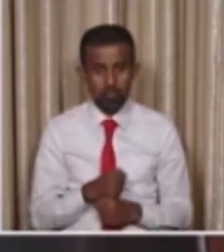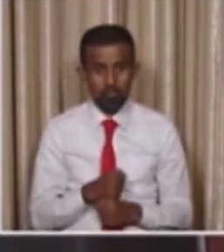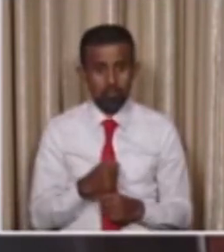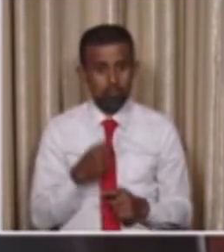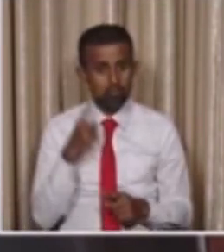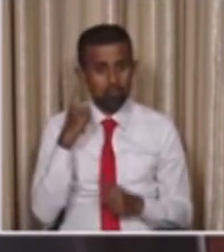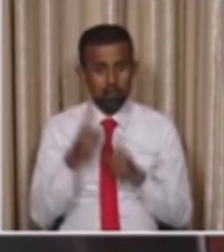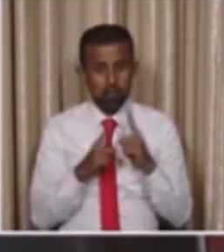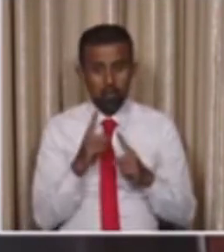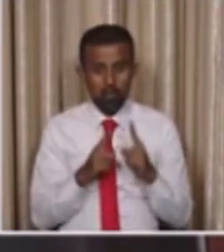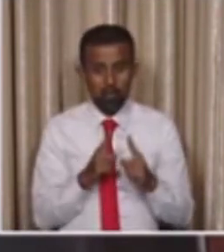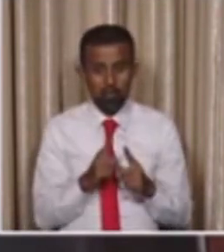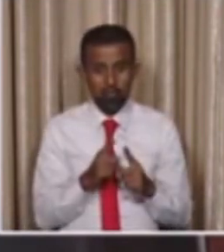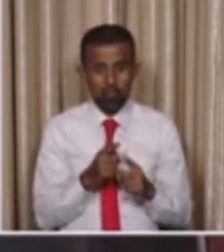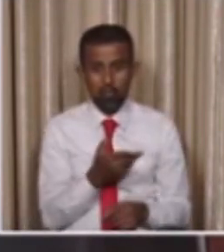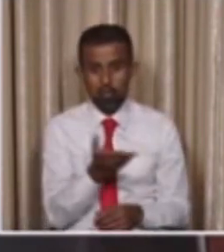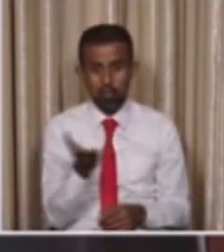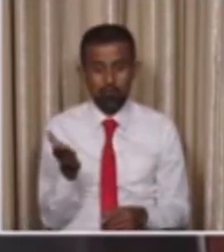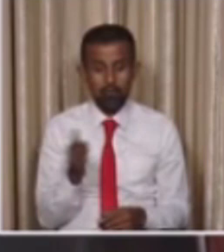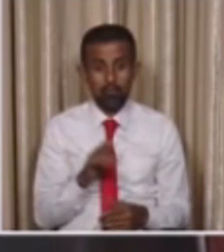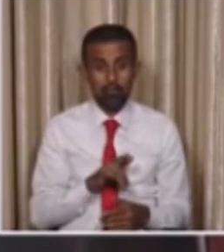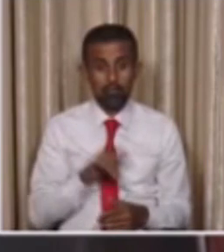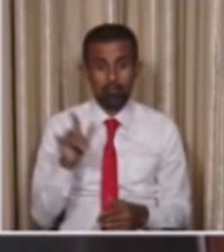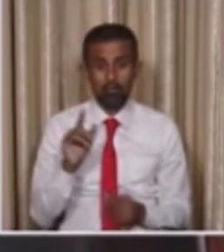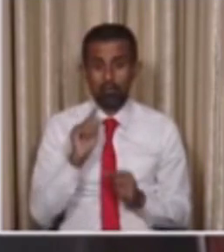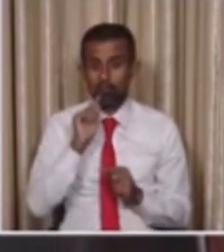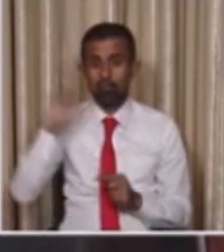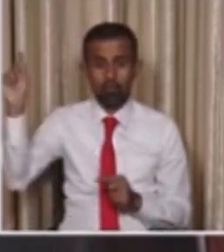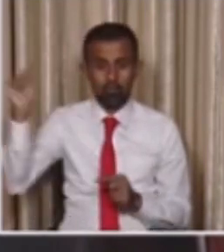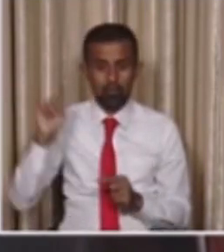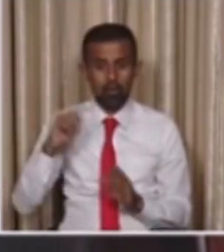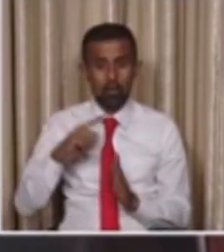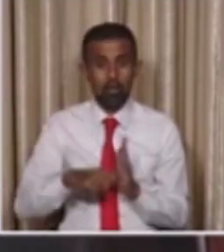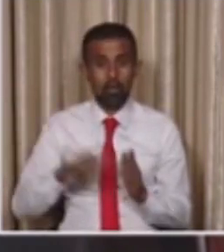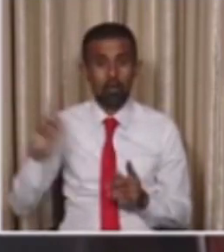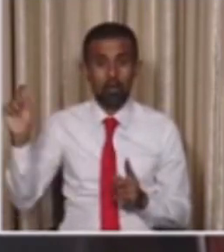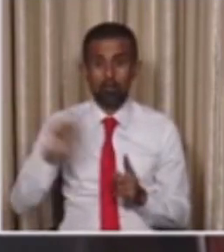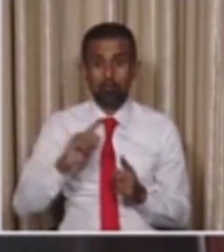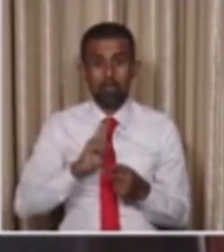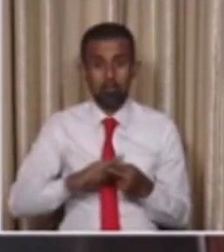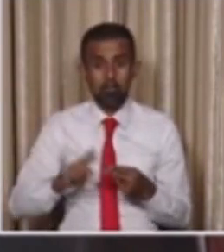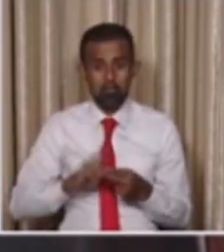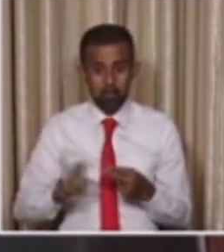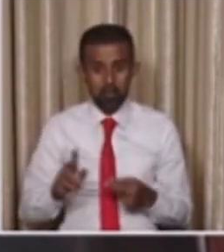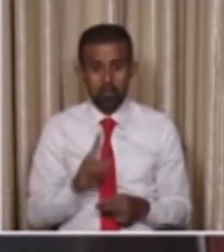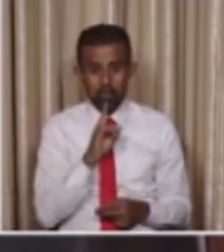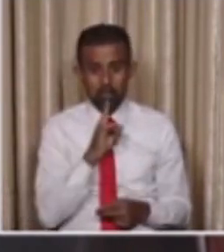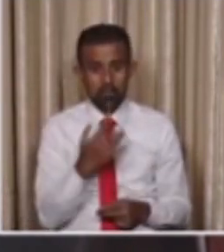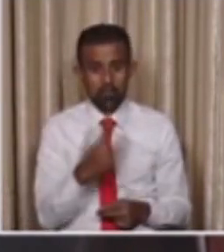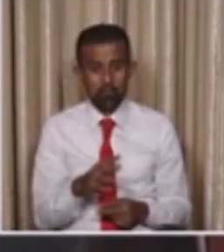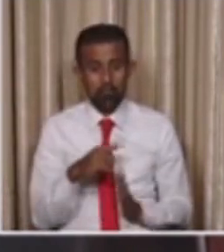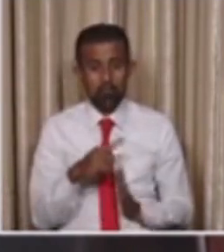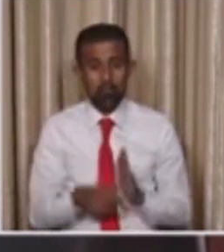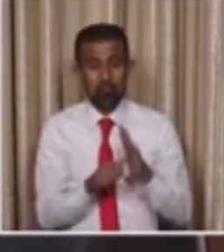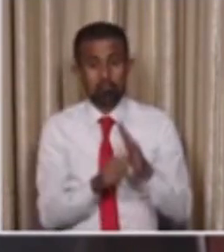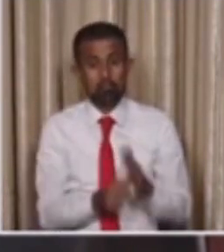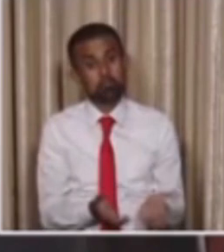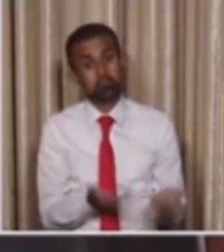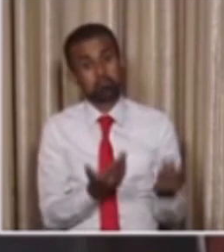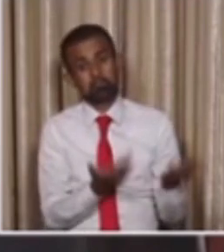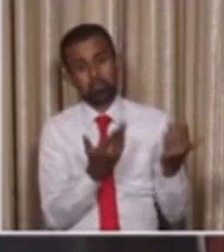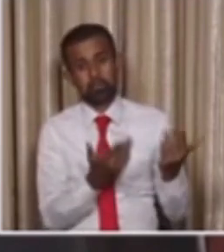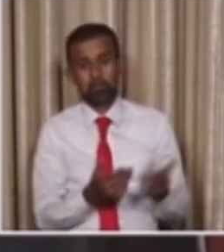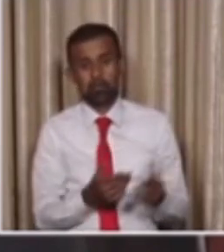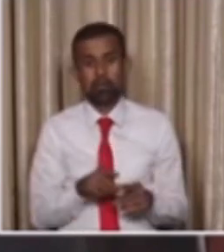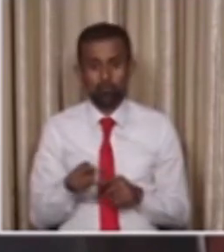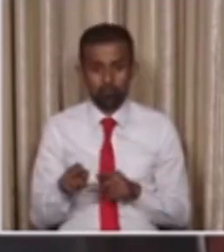කරන සමහර අය විදේශයන්ට පණිවිඩ යවුවා රටට එවන්න එපා ප්‍රේෂණයන් මේ රට වැටෙන්න ඉඩ දෙන්න කියලා. අන්න